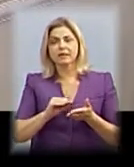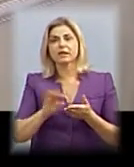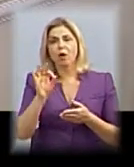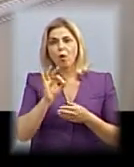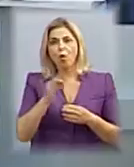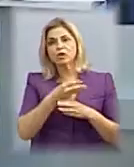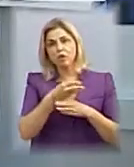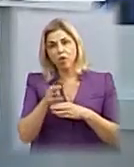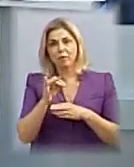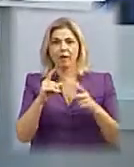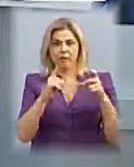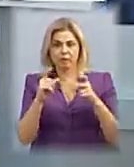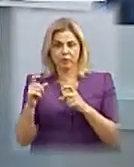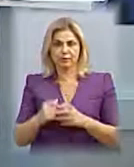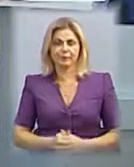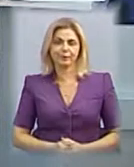музеєм.